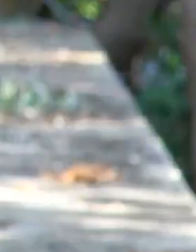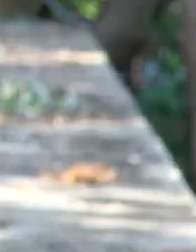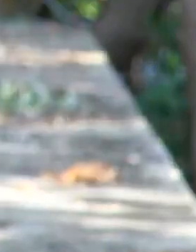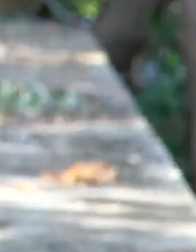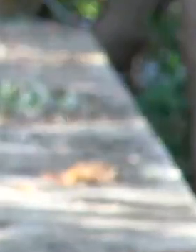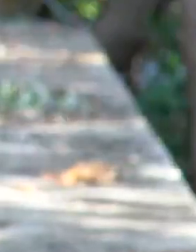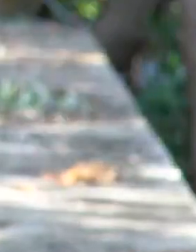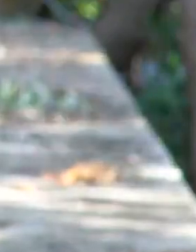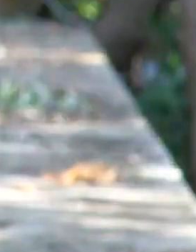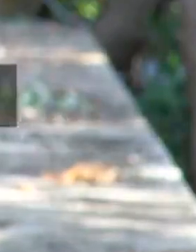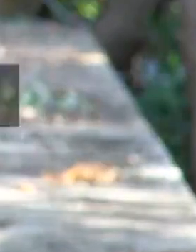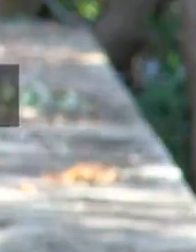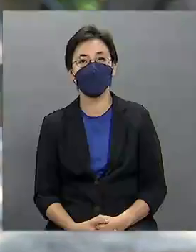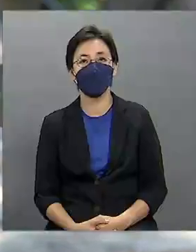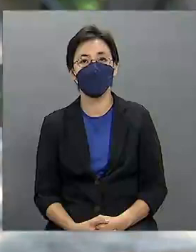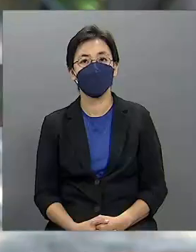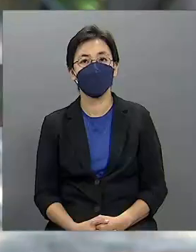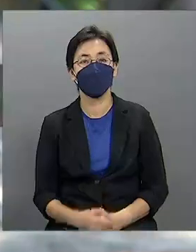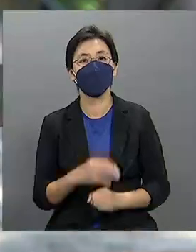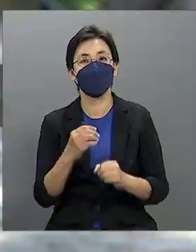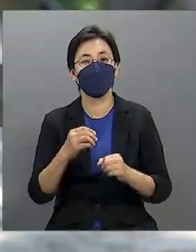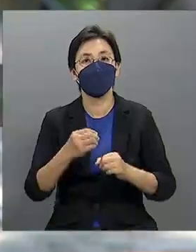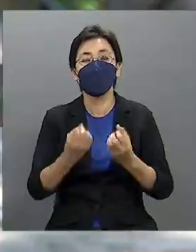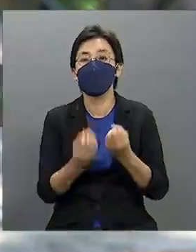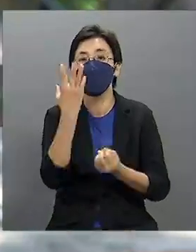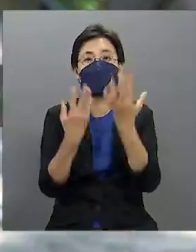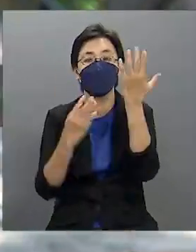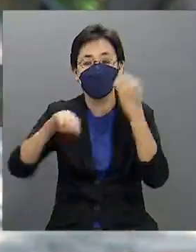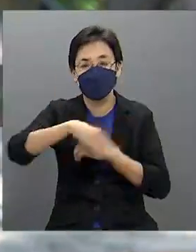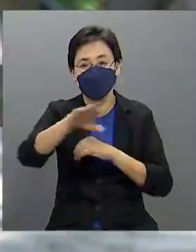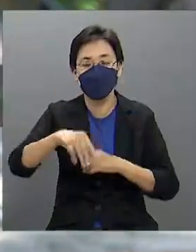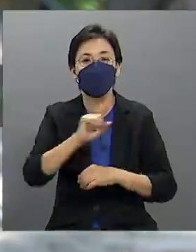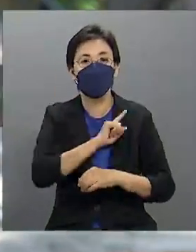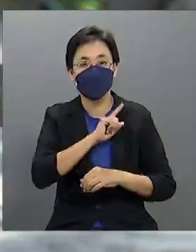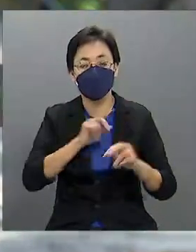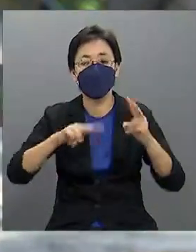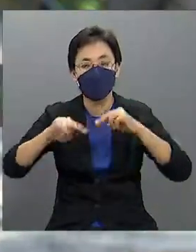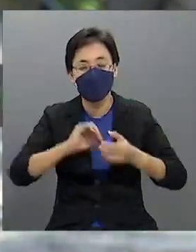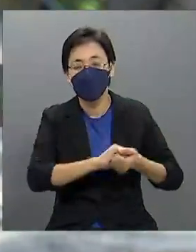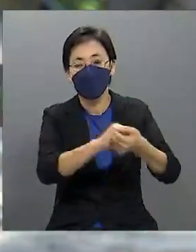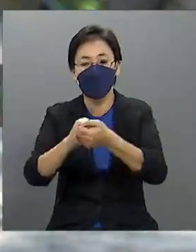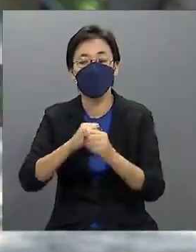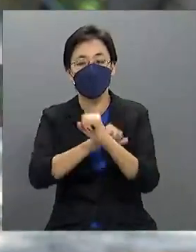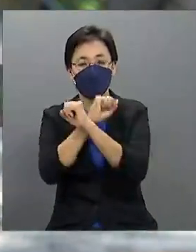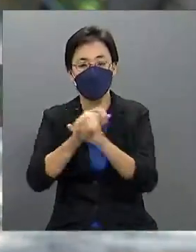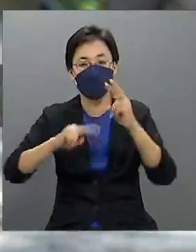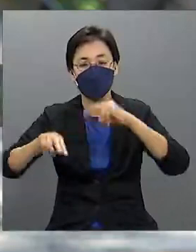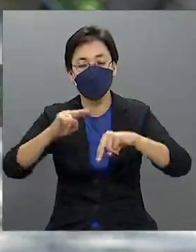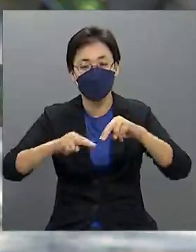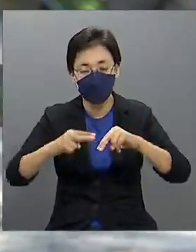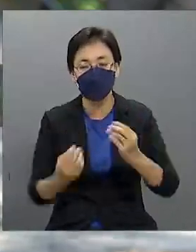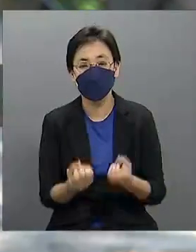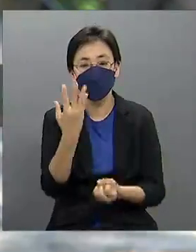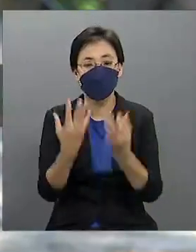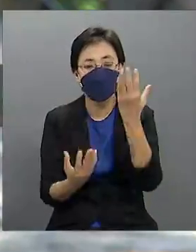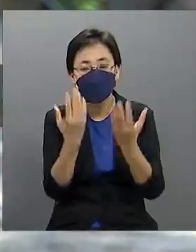การอนุรัภึงที่ป่าชาย leen ถอเปหน้าทีของเราทุกคนในการรวมการปอกป้อง、ดูแล แล้ว・พื้นฝูป่าชาย leenให้กบมาอุด